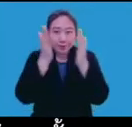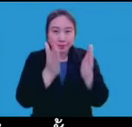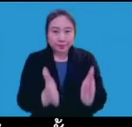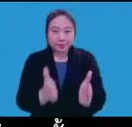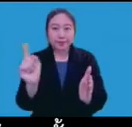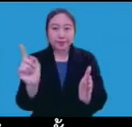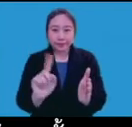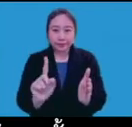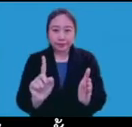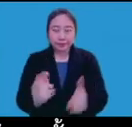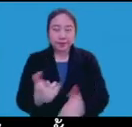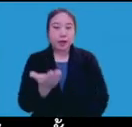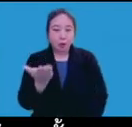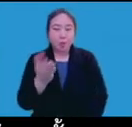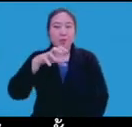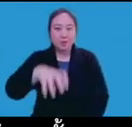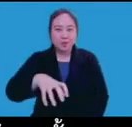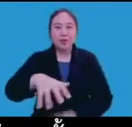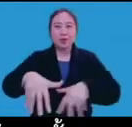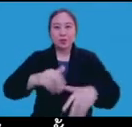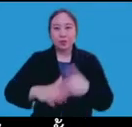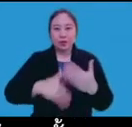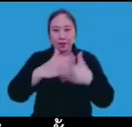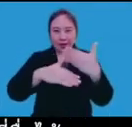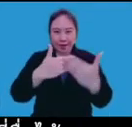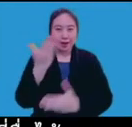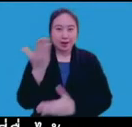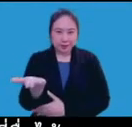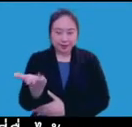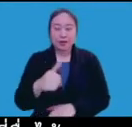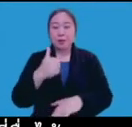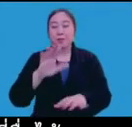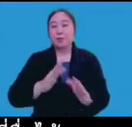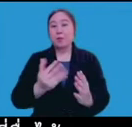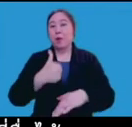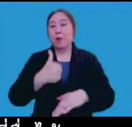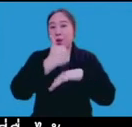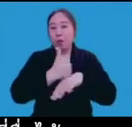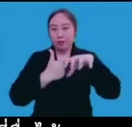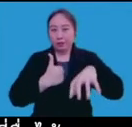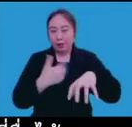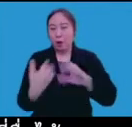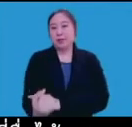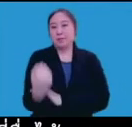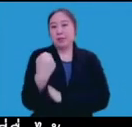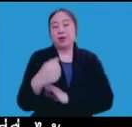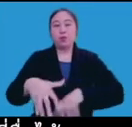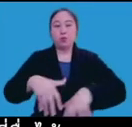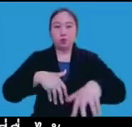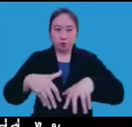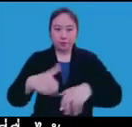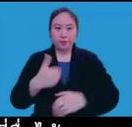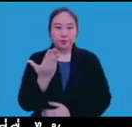ไปที่ทางกรมการพัฒนาชุมชนนะครับท่านผอ.กลุ่มงานประสานแผนและยุทธศาสตร์สำนักความเข้มแข็งชุมชน